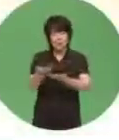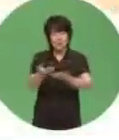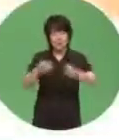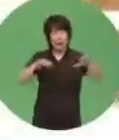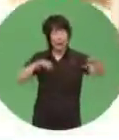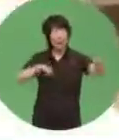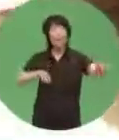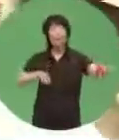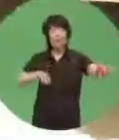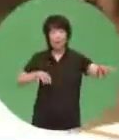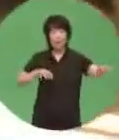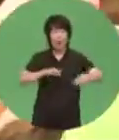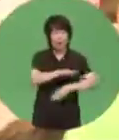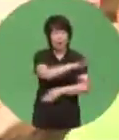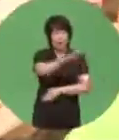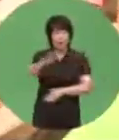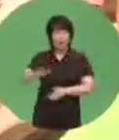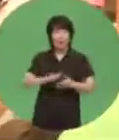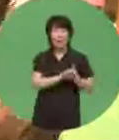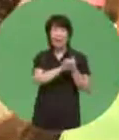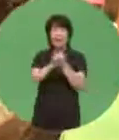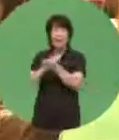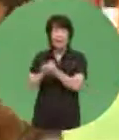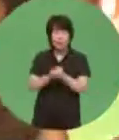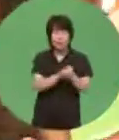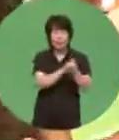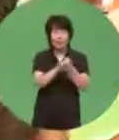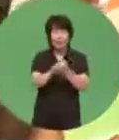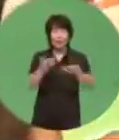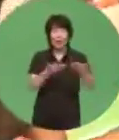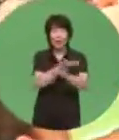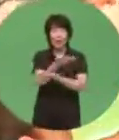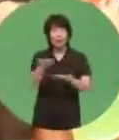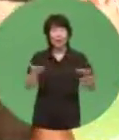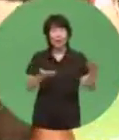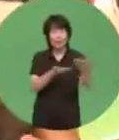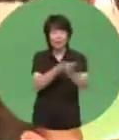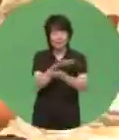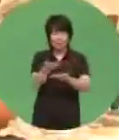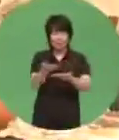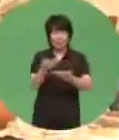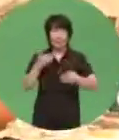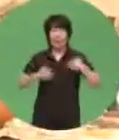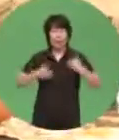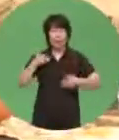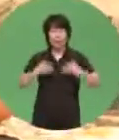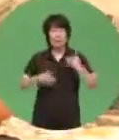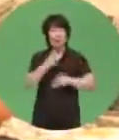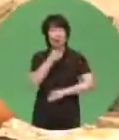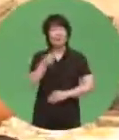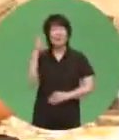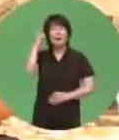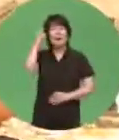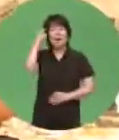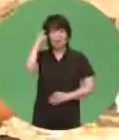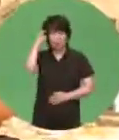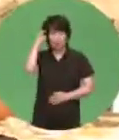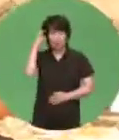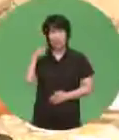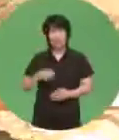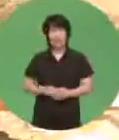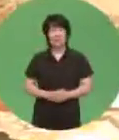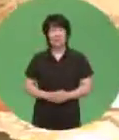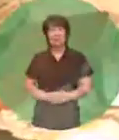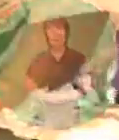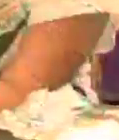ども、みんなで仲良く友情を育んでいただけたら一番嬉しいかなと、その上で思い切り楽しんでいただきたいなというふうに考えております。